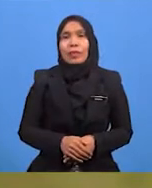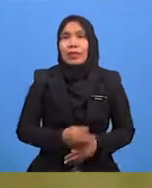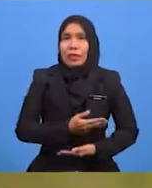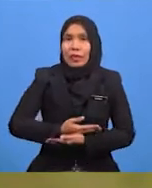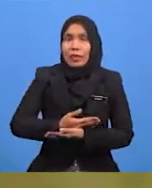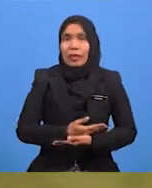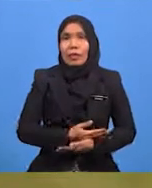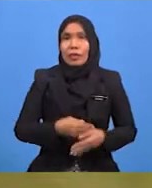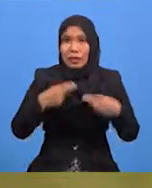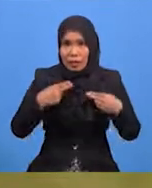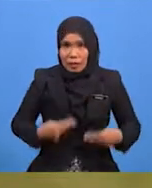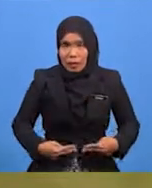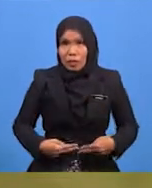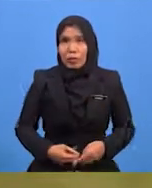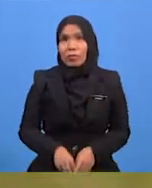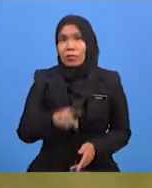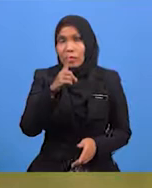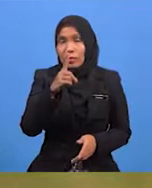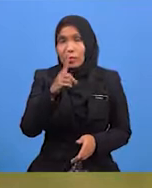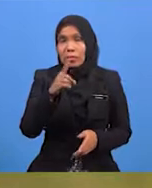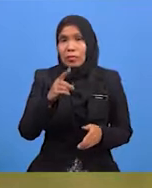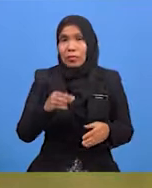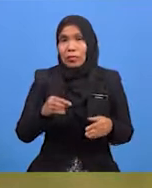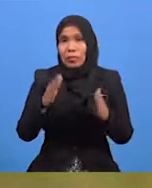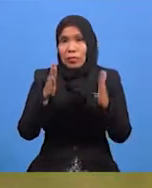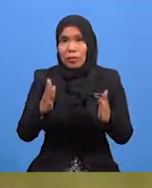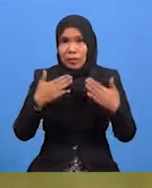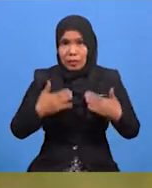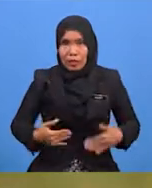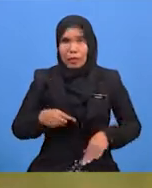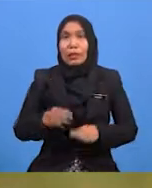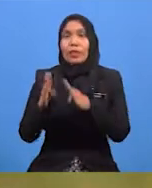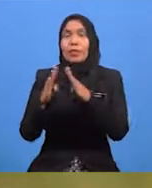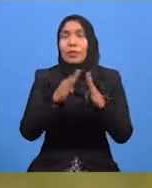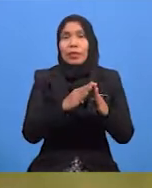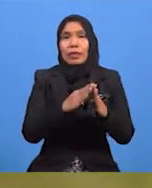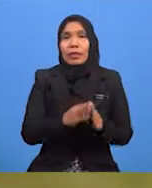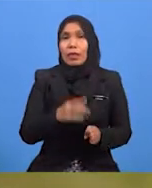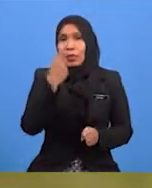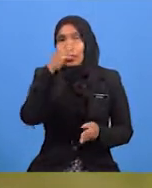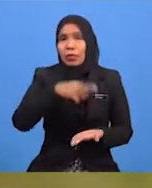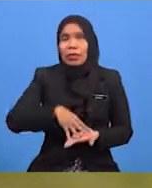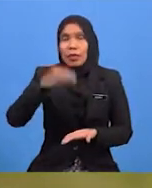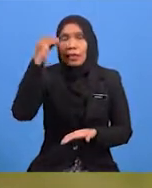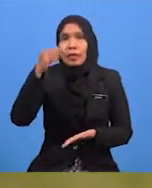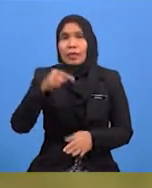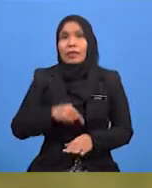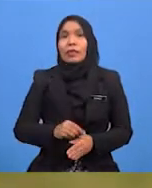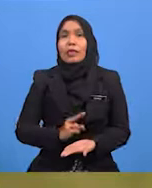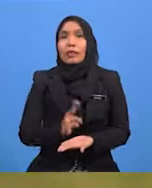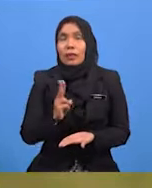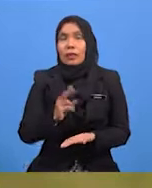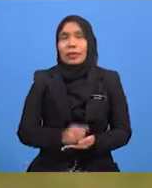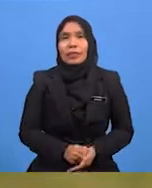bandar demi menuntut ilmu di Menara Gading. Oleh itu, penyajak telah memberi